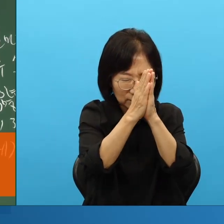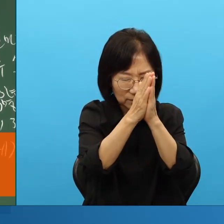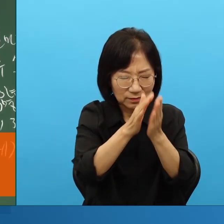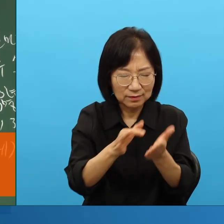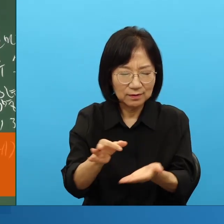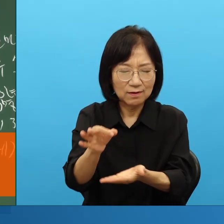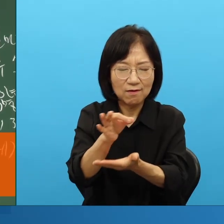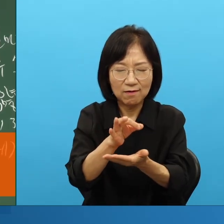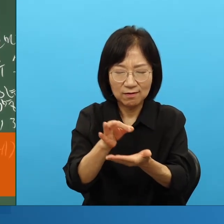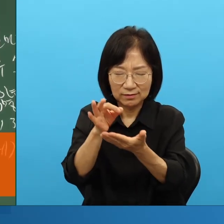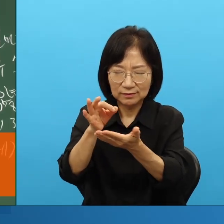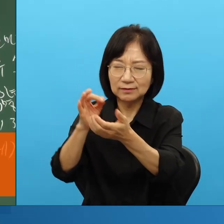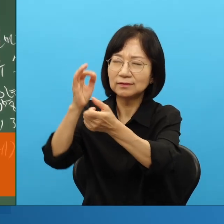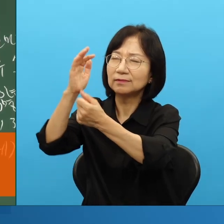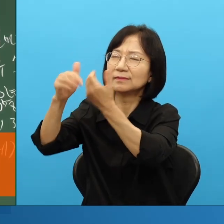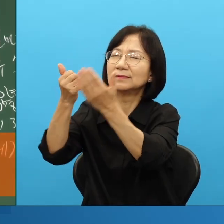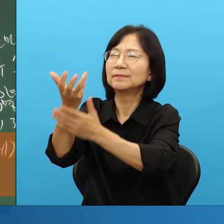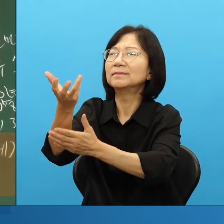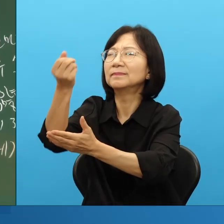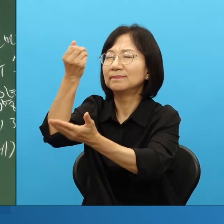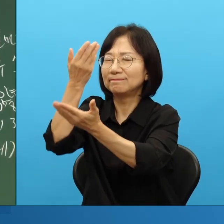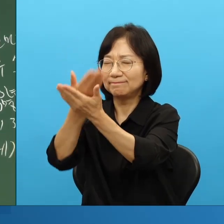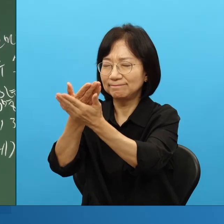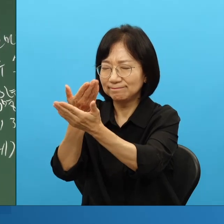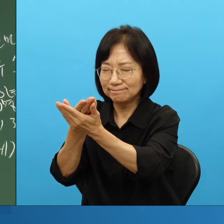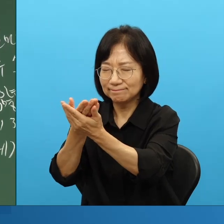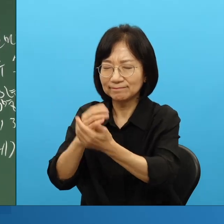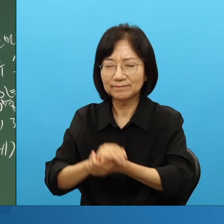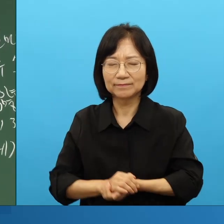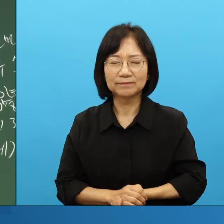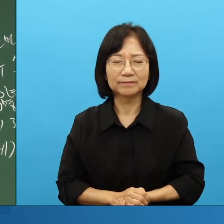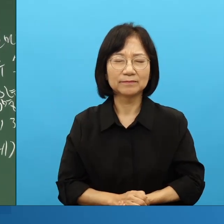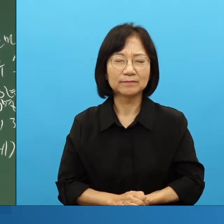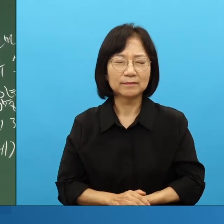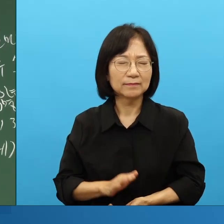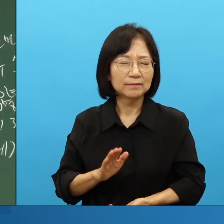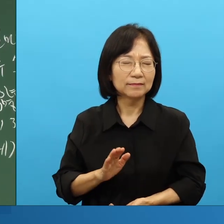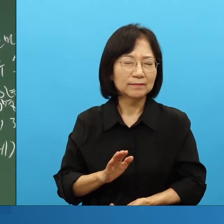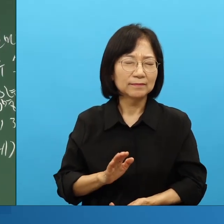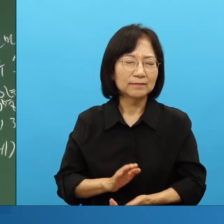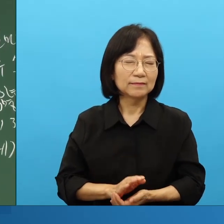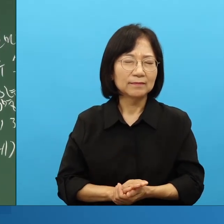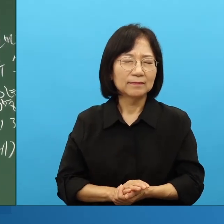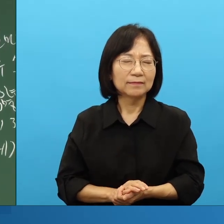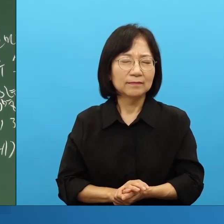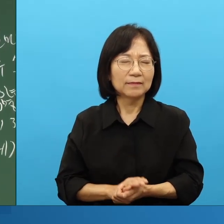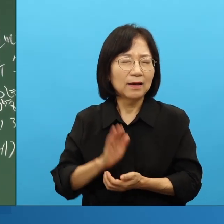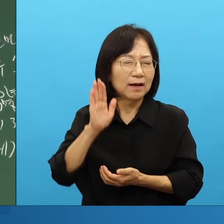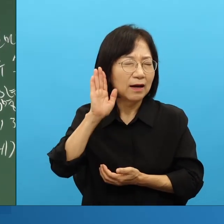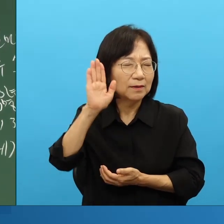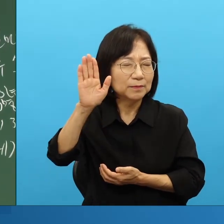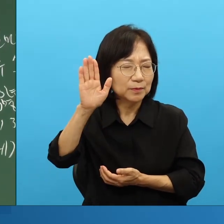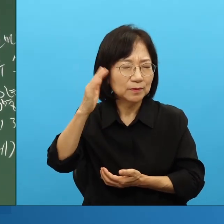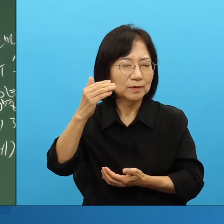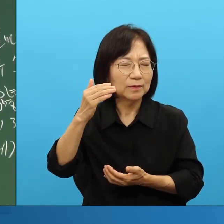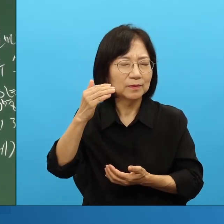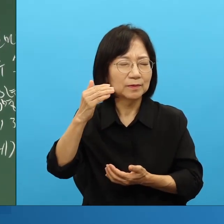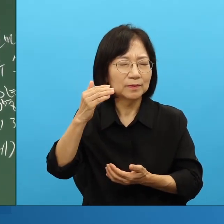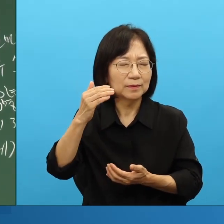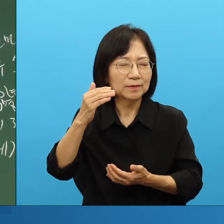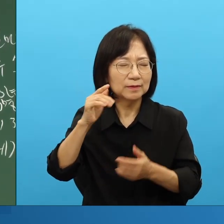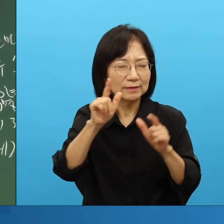받으시옵소서. 愿我们的祷告和礼物神悦纳. 정말 남은 시대에 하나님의 참된